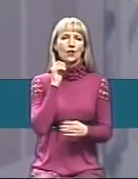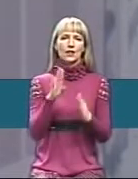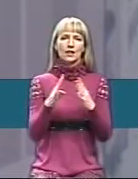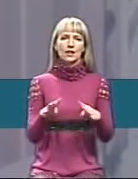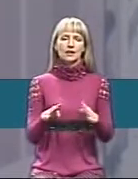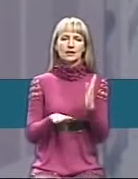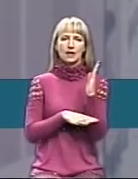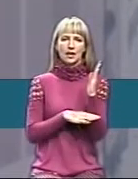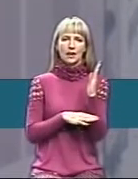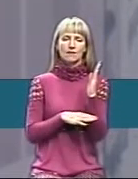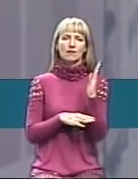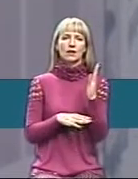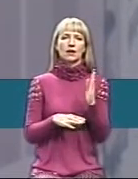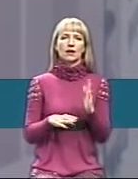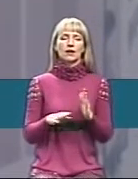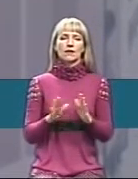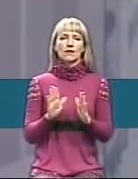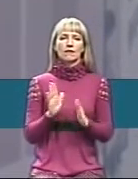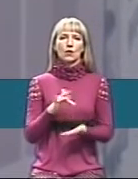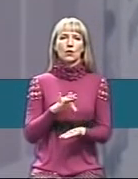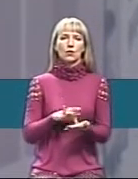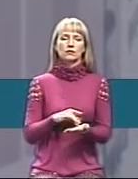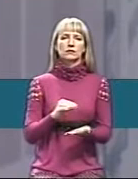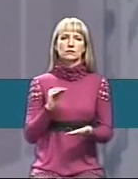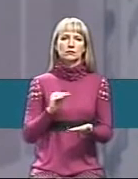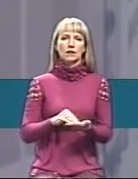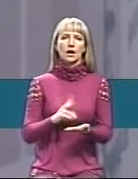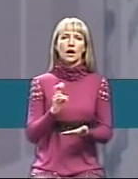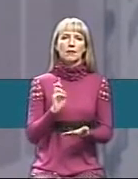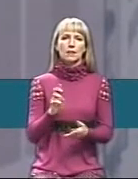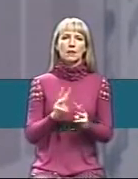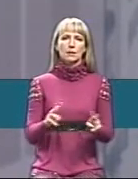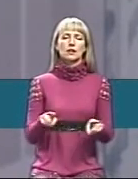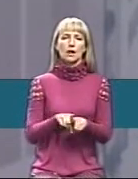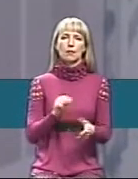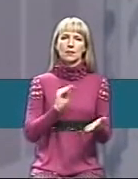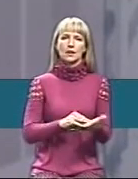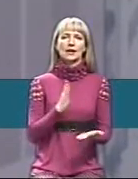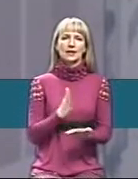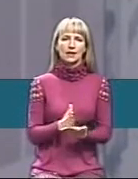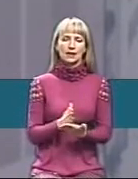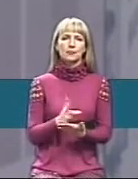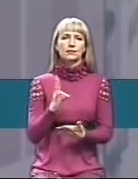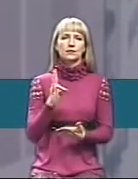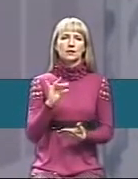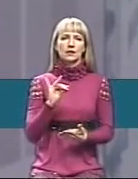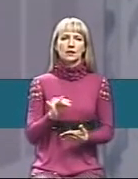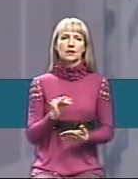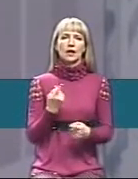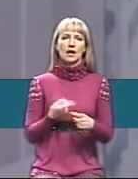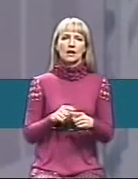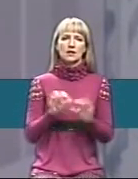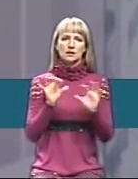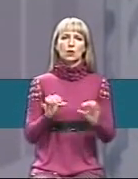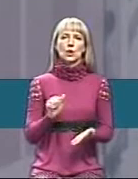в населенных пунктах утверждается постановлением Кабинета министров. Такое постановление есть, и на основании этих законодательных